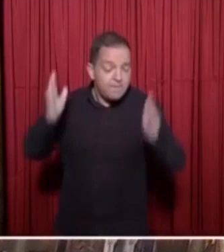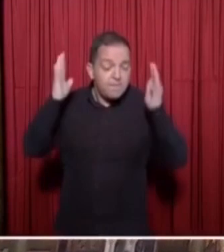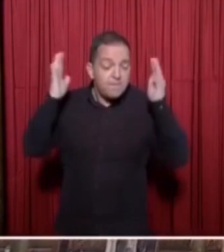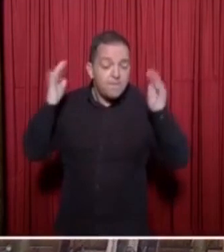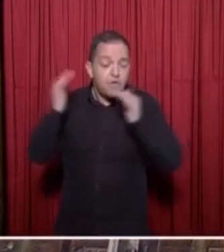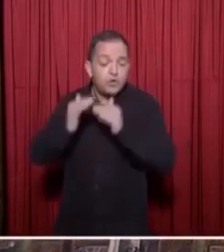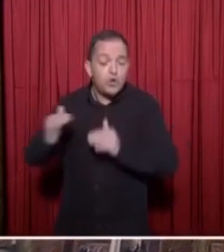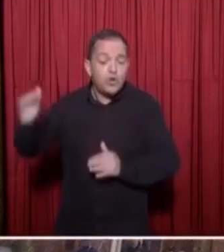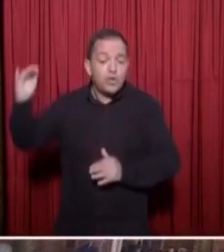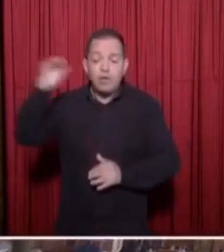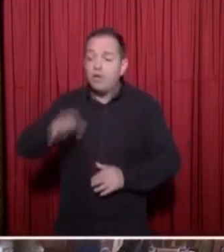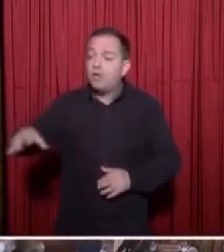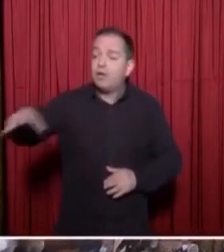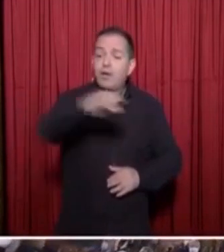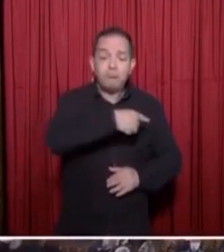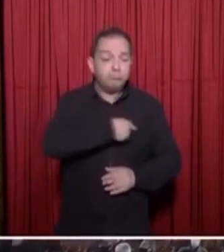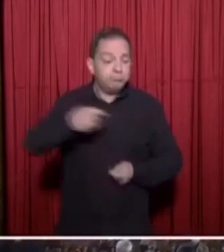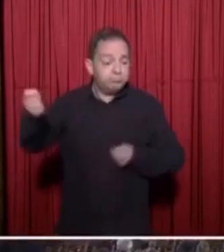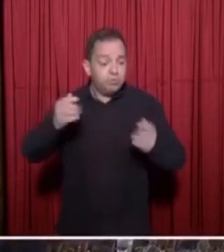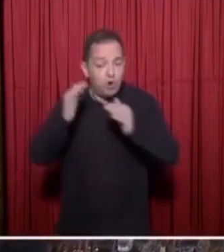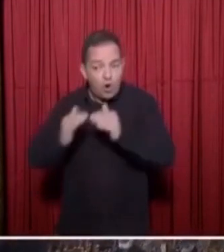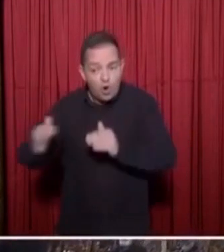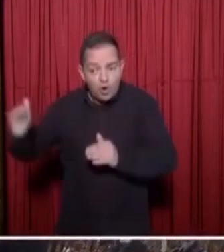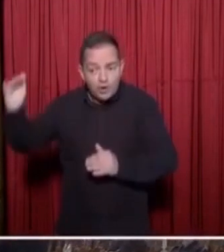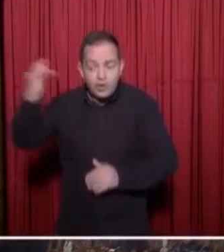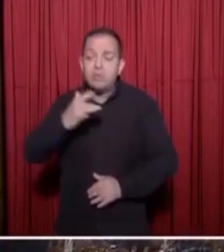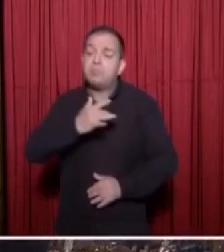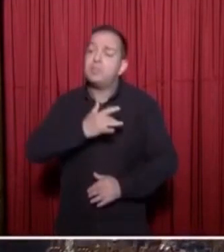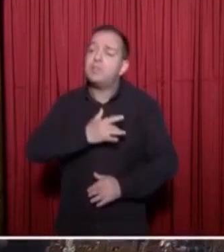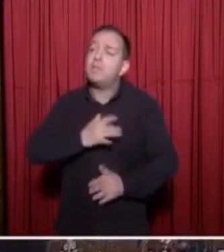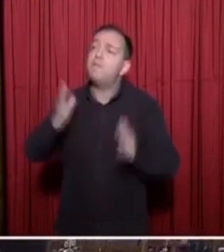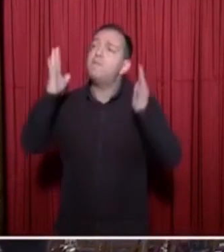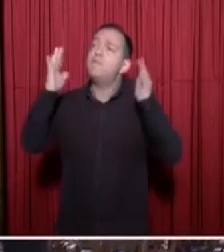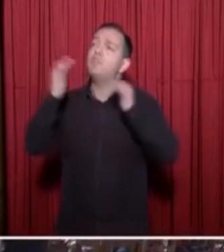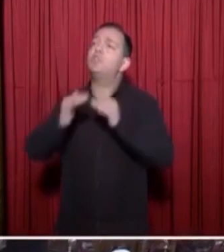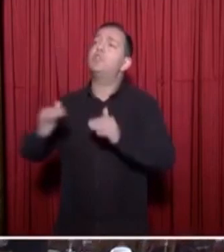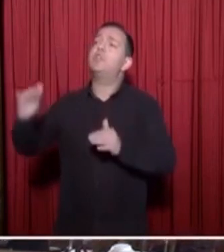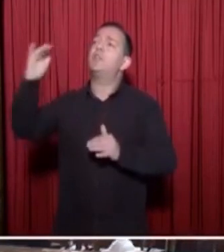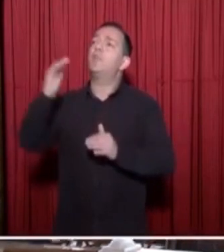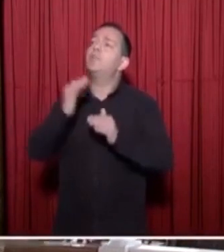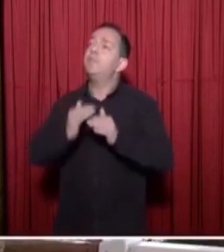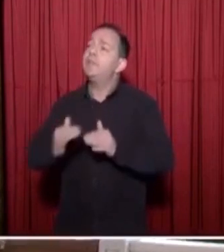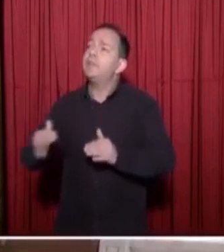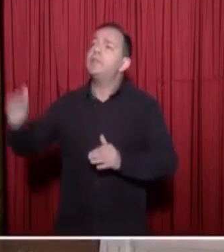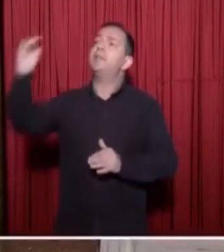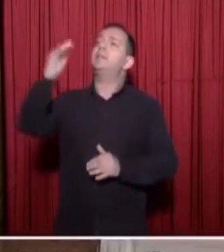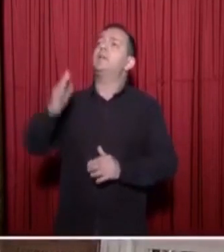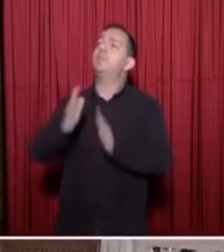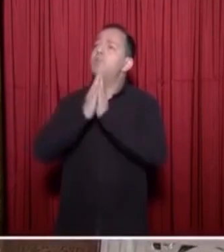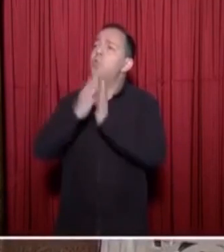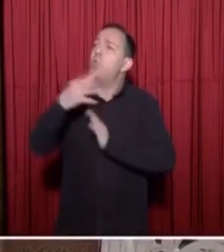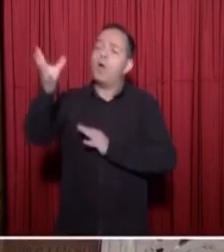μου τον Κύριον. Εν παντι τόπο της δεσποτείας αυτού, ευλόγη η ψυχή μου τον Κύριον. Κύριε, εις άκουσον